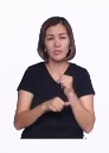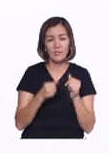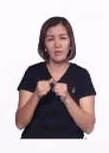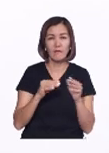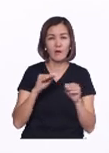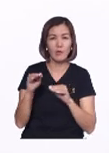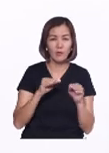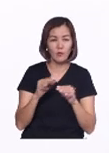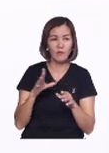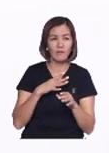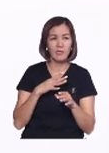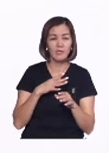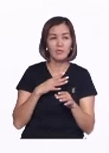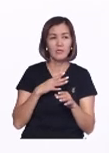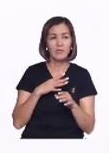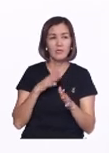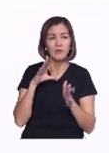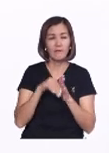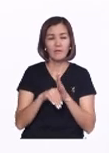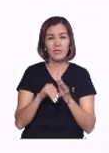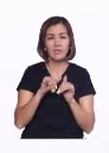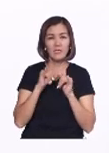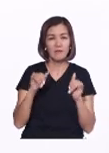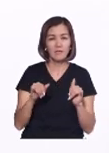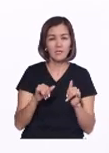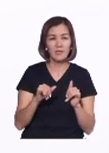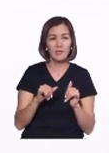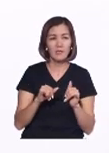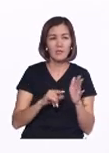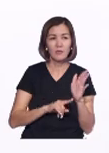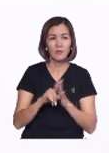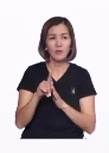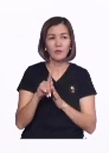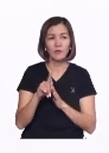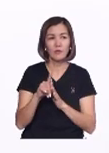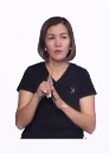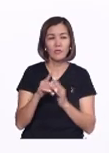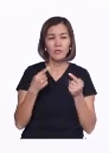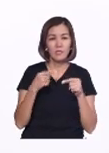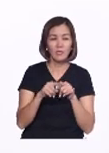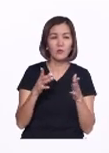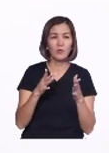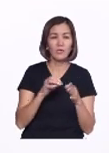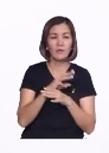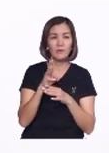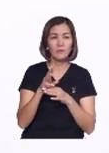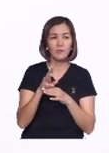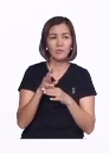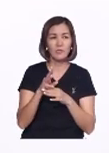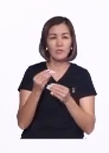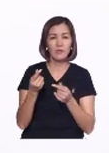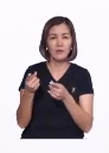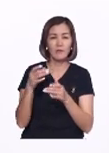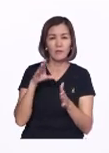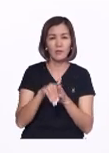оборудования, несет значительный вклад в развитие фундаментальной прикладной науки, технологий, обеспечив приток инвестиций